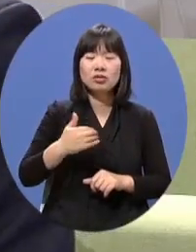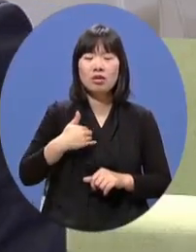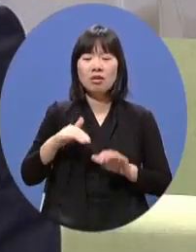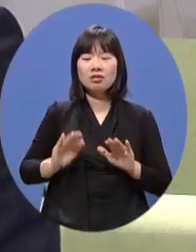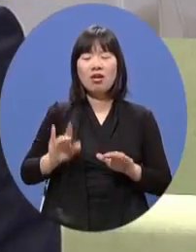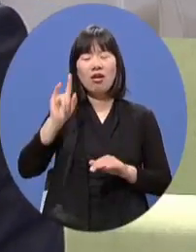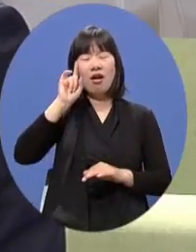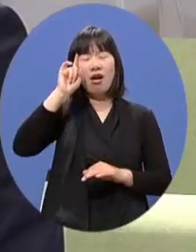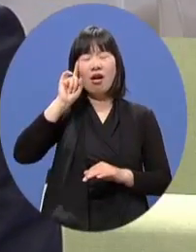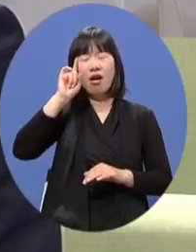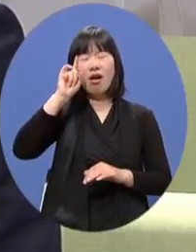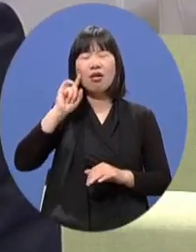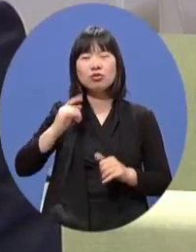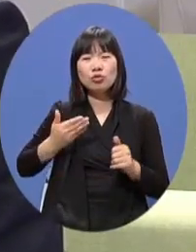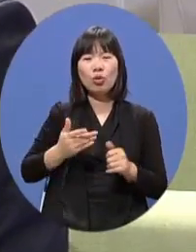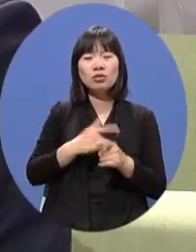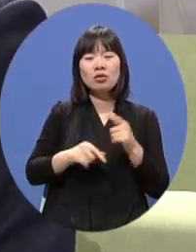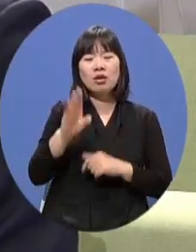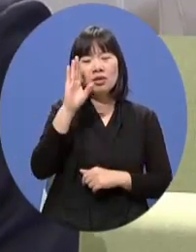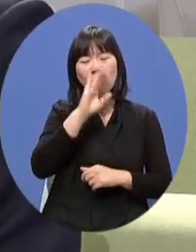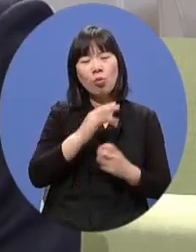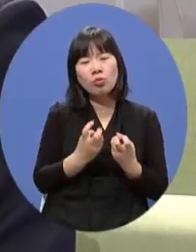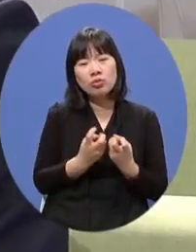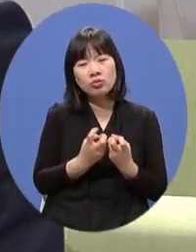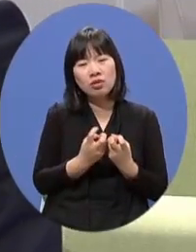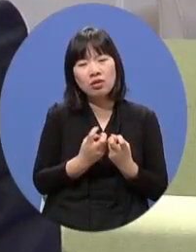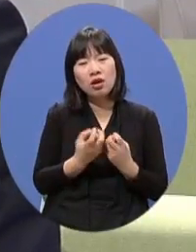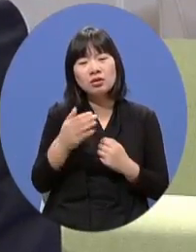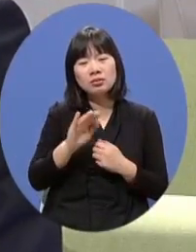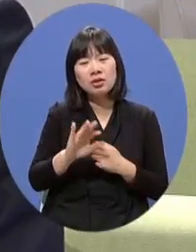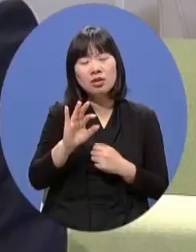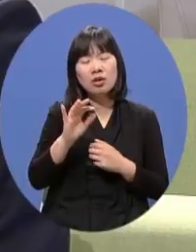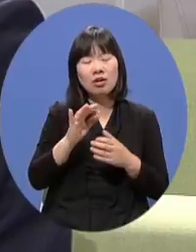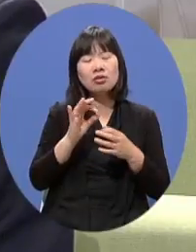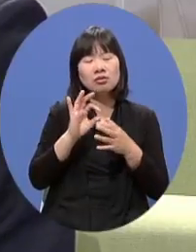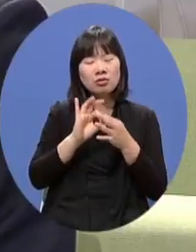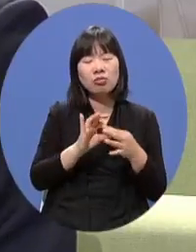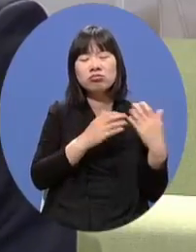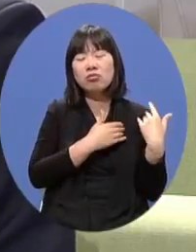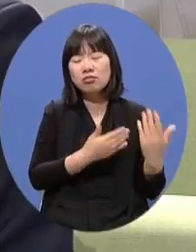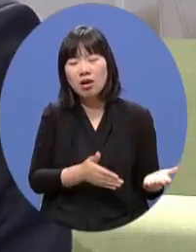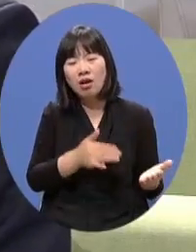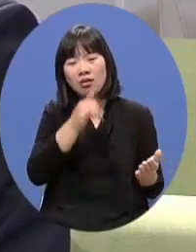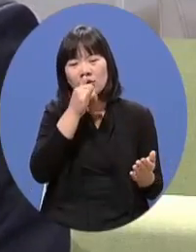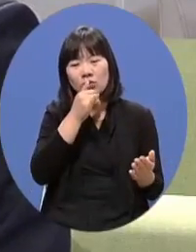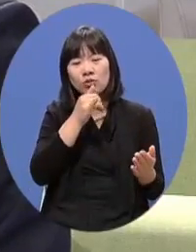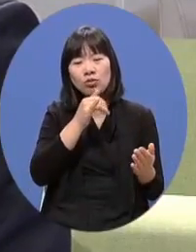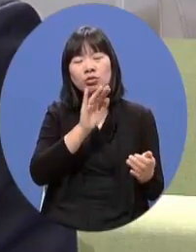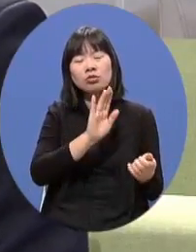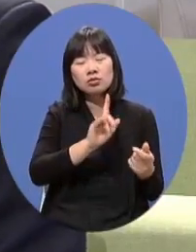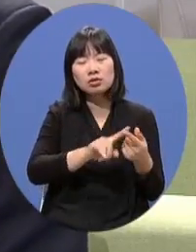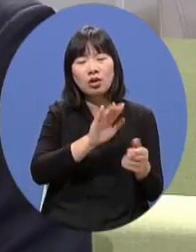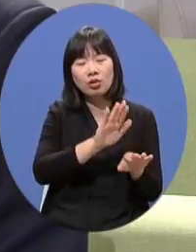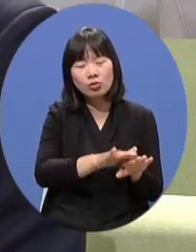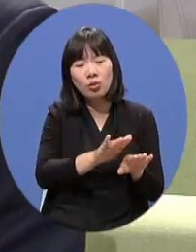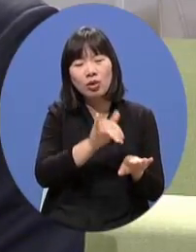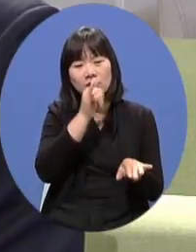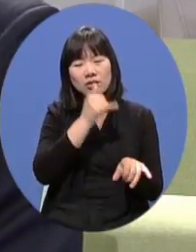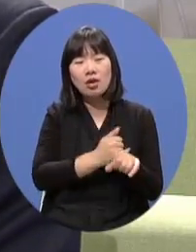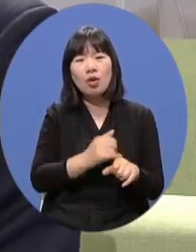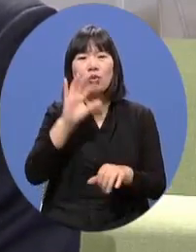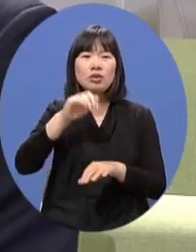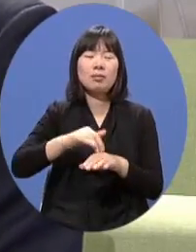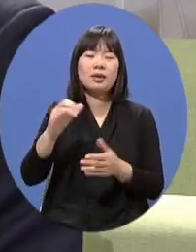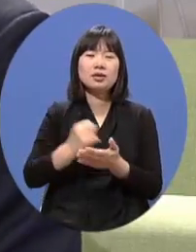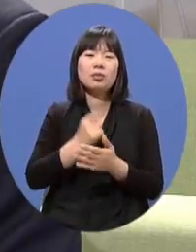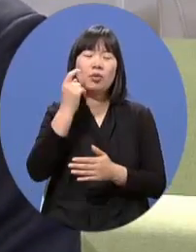좀 스트레스적으로 이렇게 나빠지면 어떨까 하면서 또 봐주게 되고 자꾸. 그래서 아이한테 끌려다녀서 또 훈련을 못 받아. 주의력이라든지 충동성의